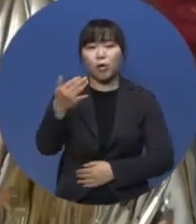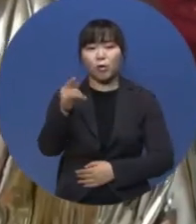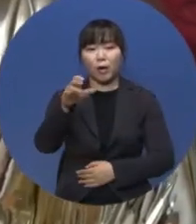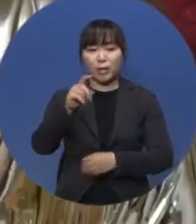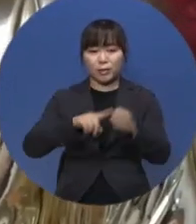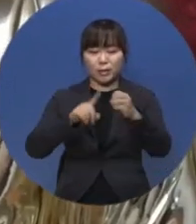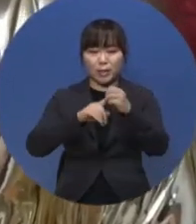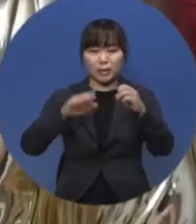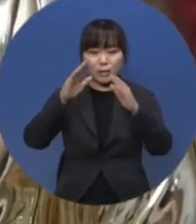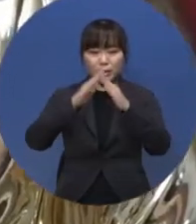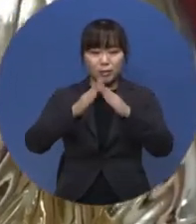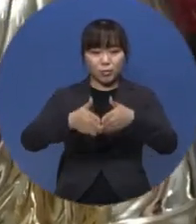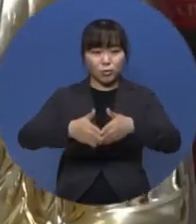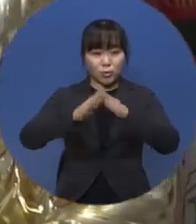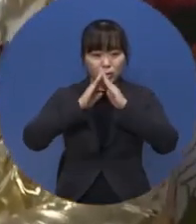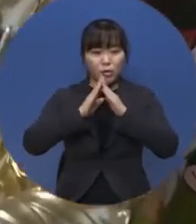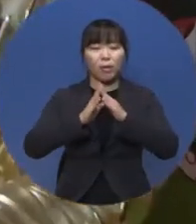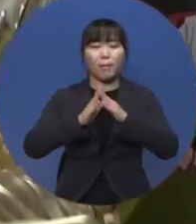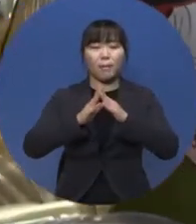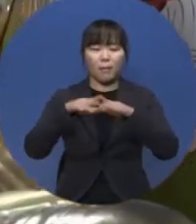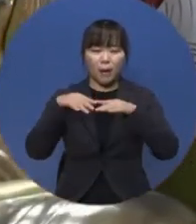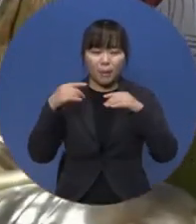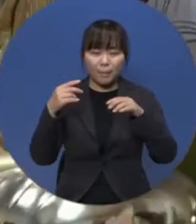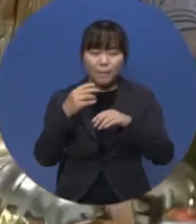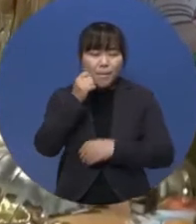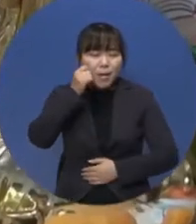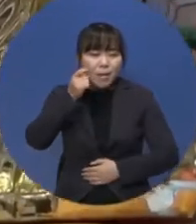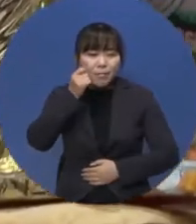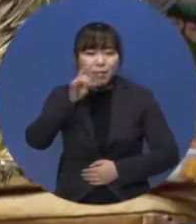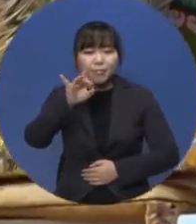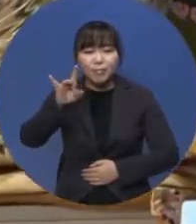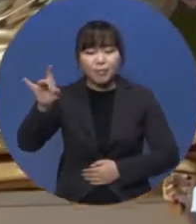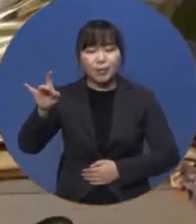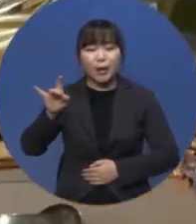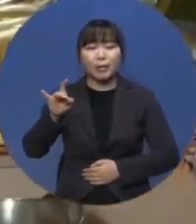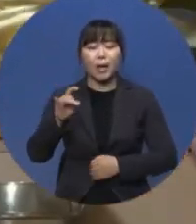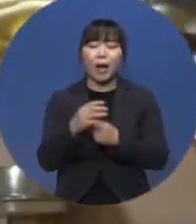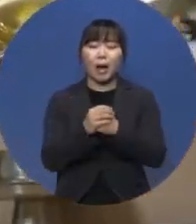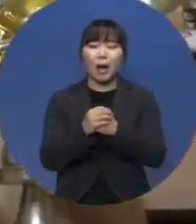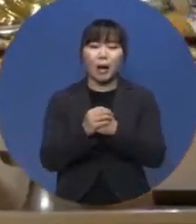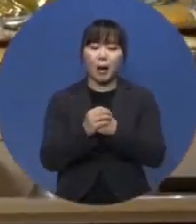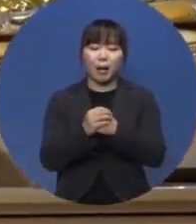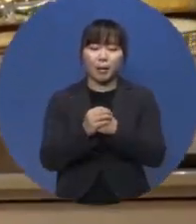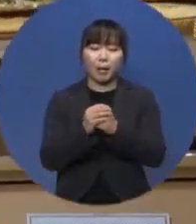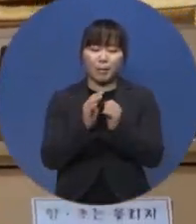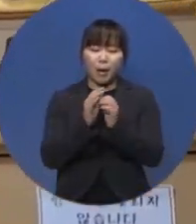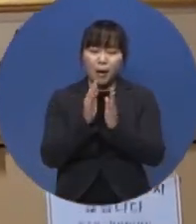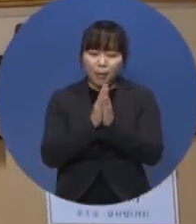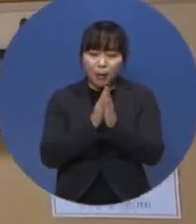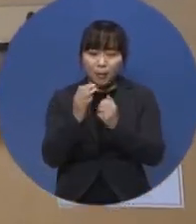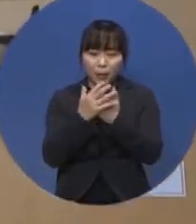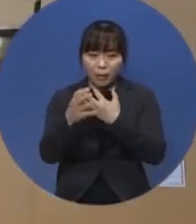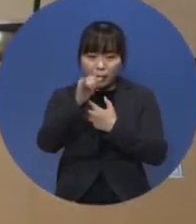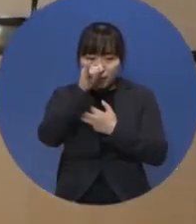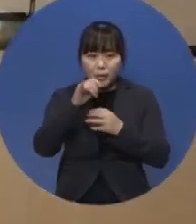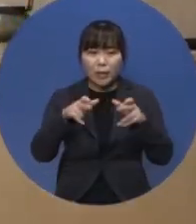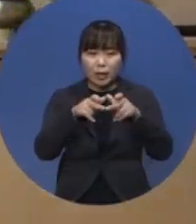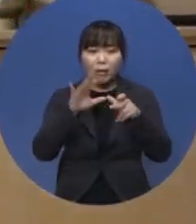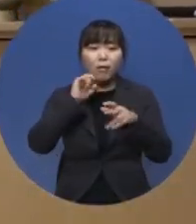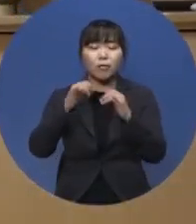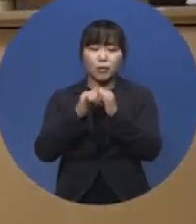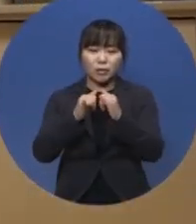마련해 신도들과 매달 법회를 열면서 주변에 생활이 어려운 장애인과 소외증